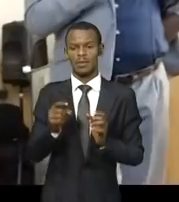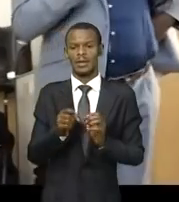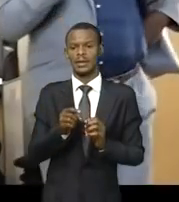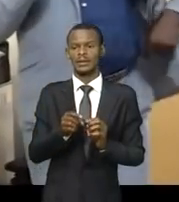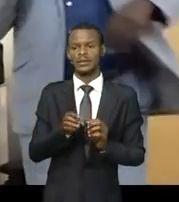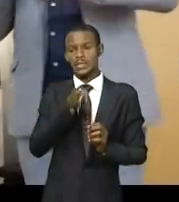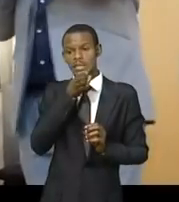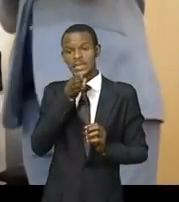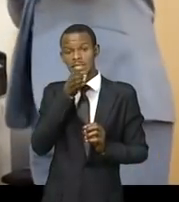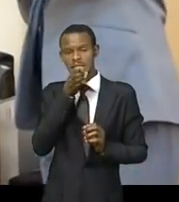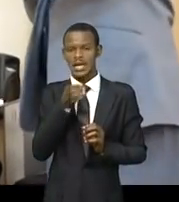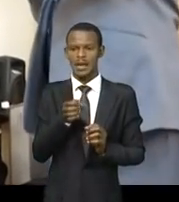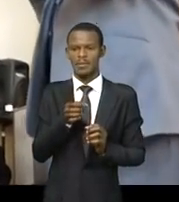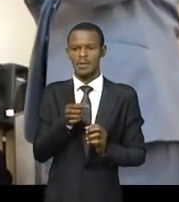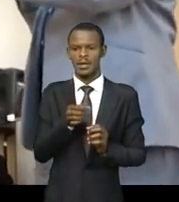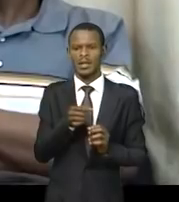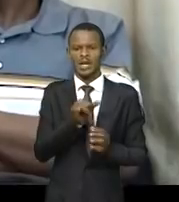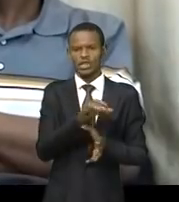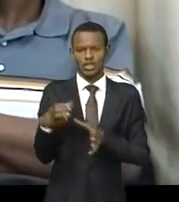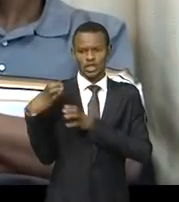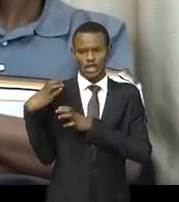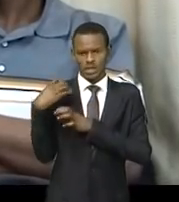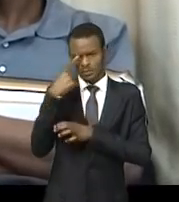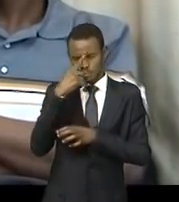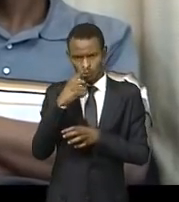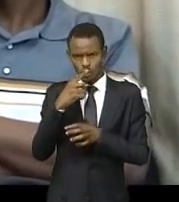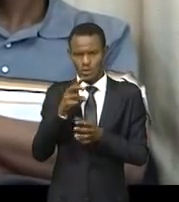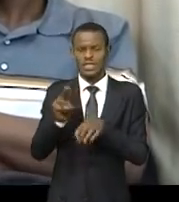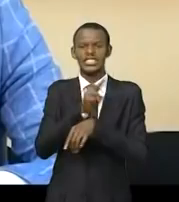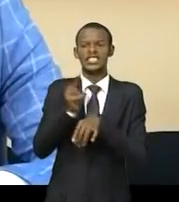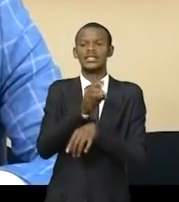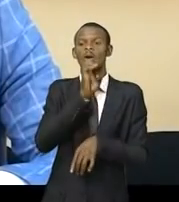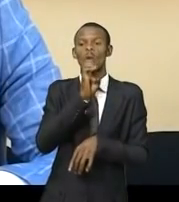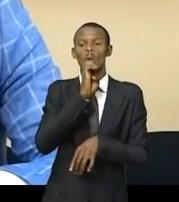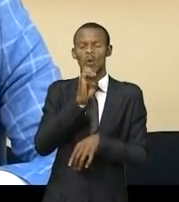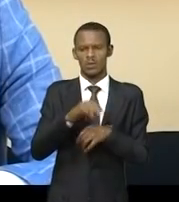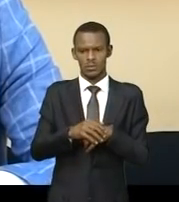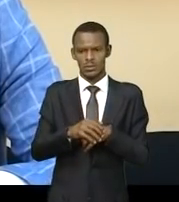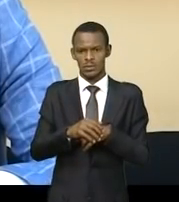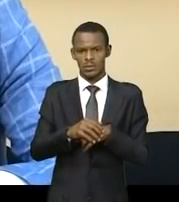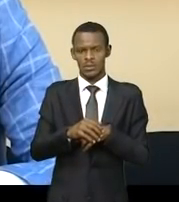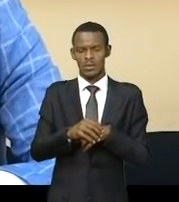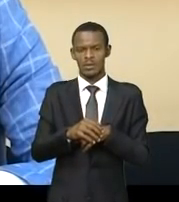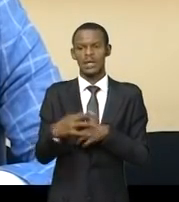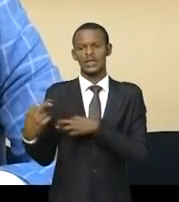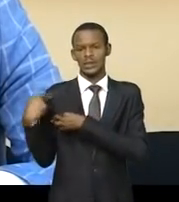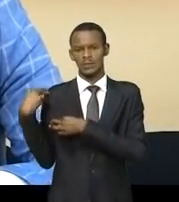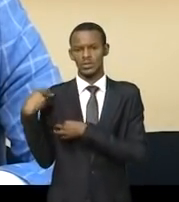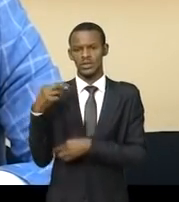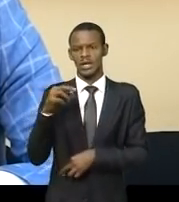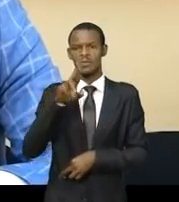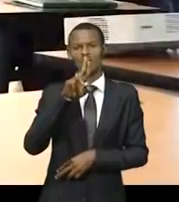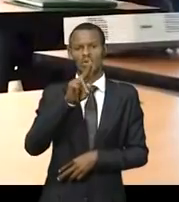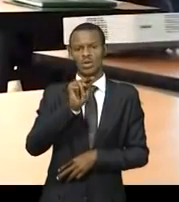utilisateurs des ressources en eau et la FEC. Occasion pour les responsables de l'UNESCO, Mamé Omar Diop, de présenter